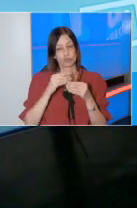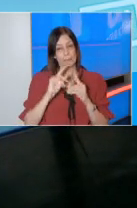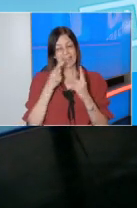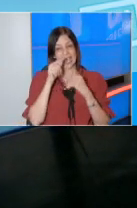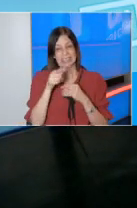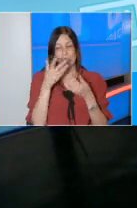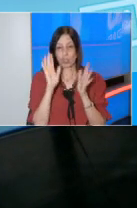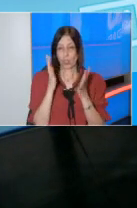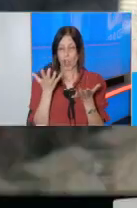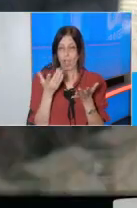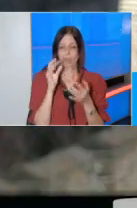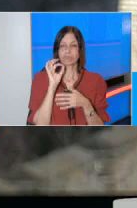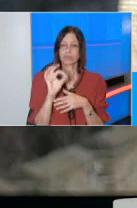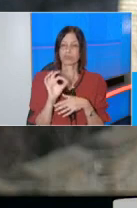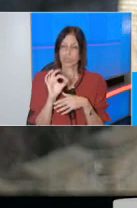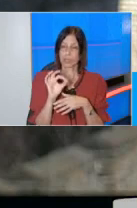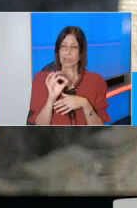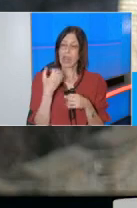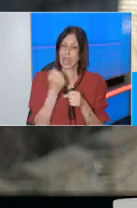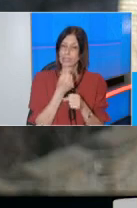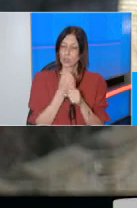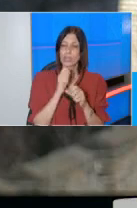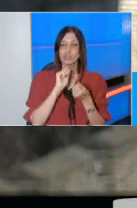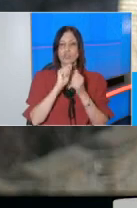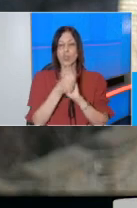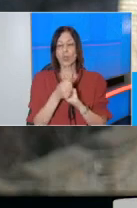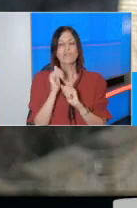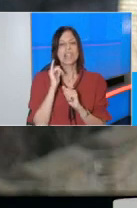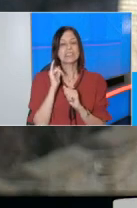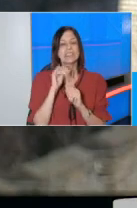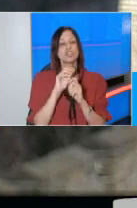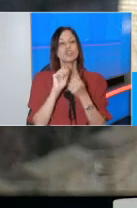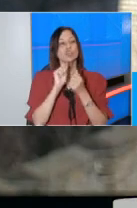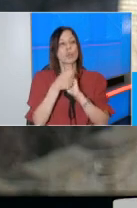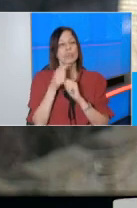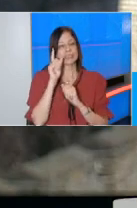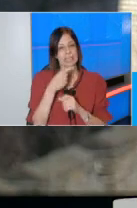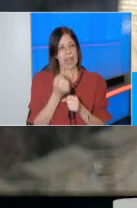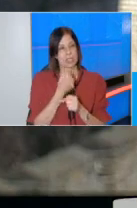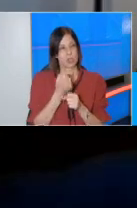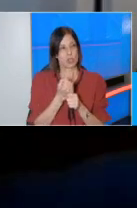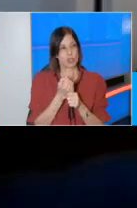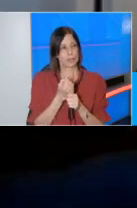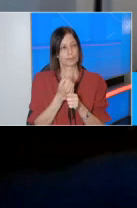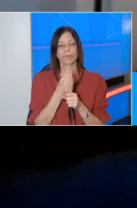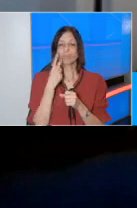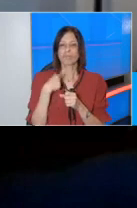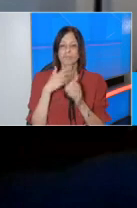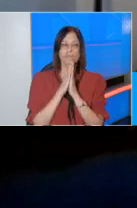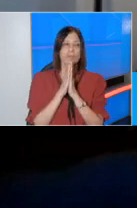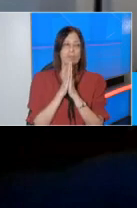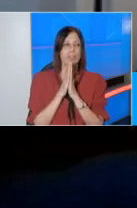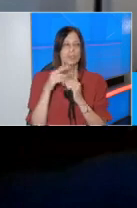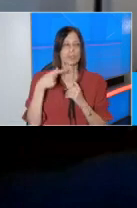הזה המזעזע כדי לעשות שינוי, ואיזה שינוי צריך לעשות בעצם? תראי, תראי, אני מאוד מקווה. ג'סטין